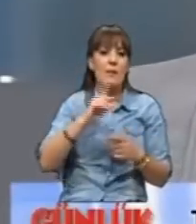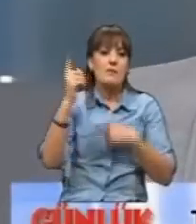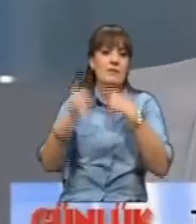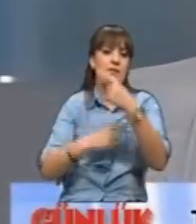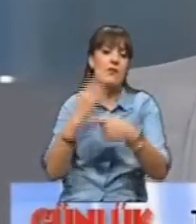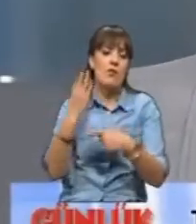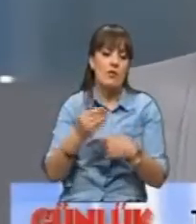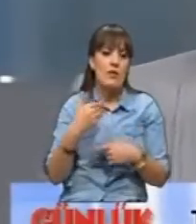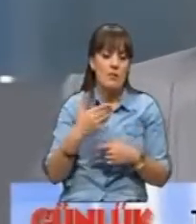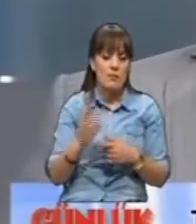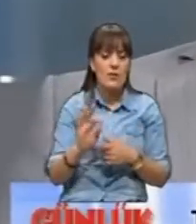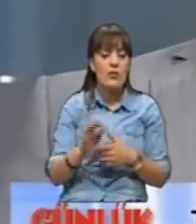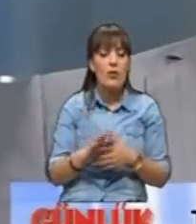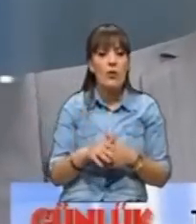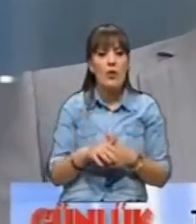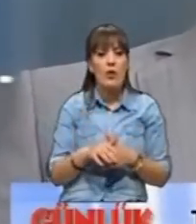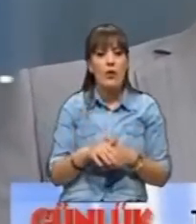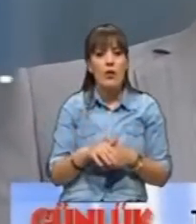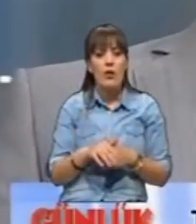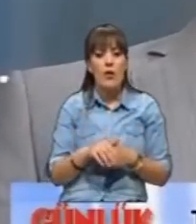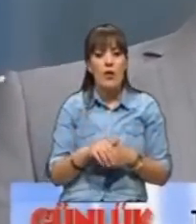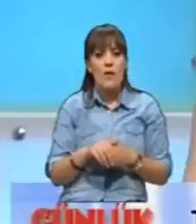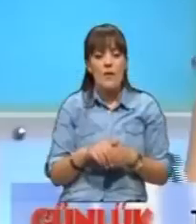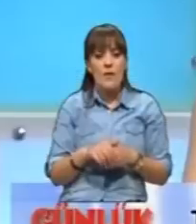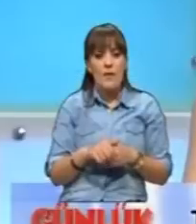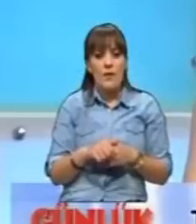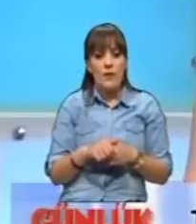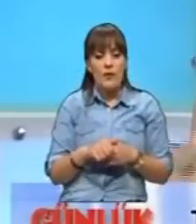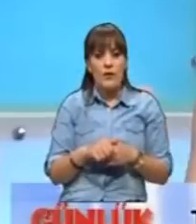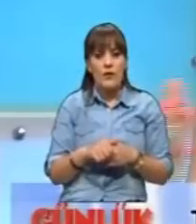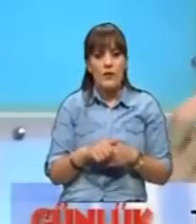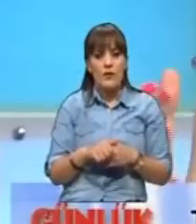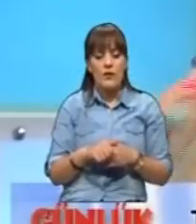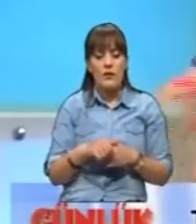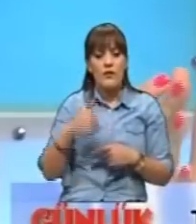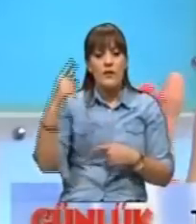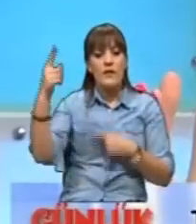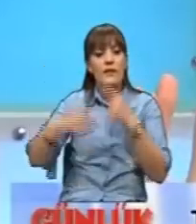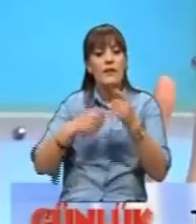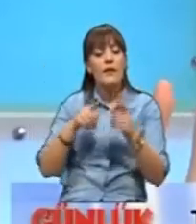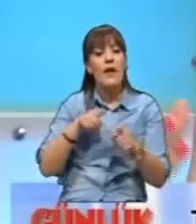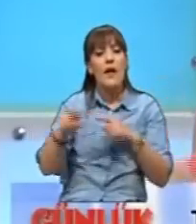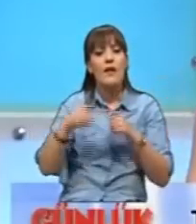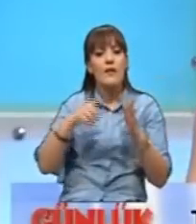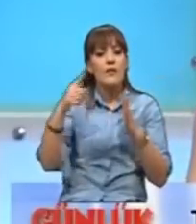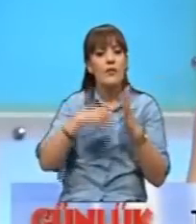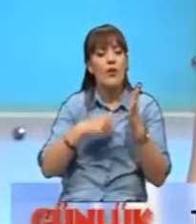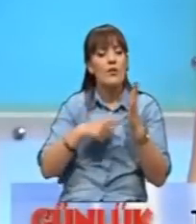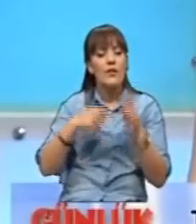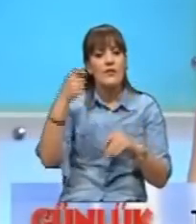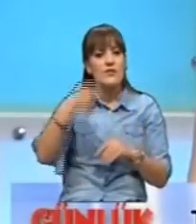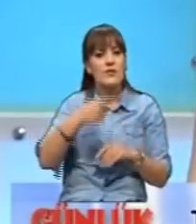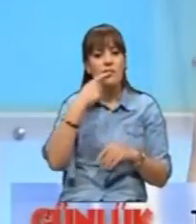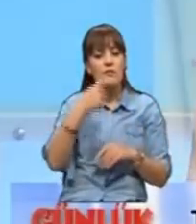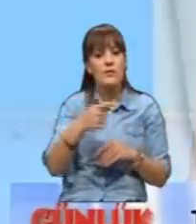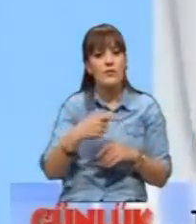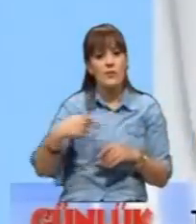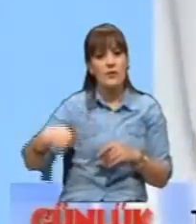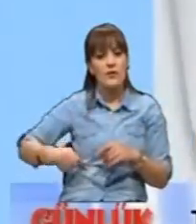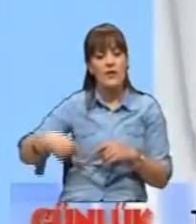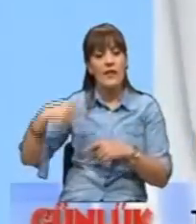Ancak o kadarını kaldırabiliyor. Peki diyaliz hangi noktada, hangi aşamada şart diyorsunuz?